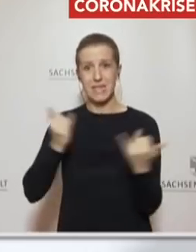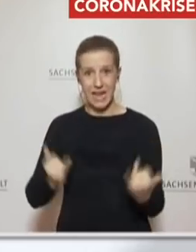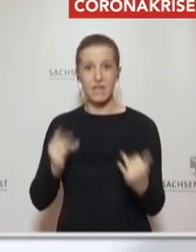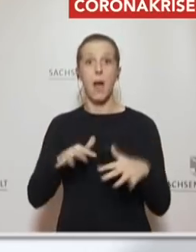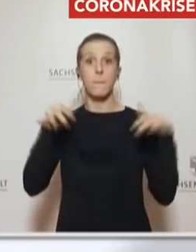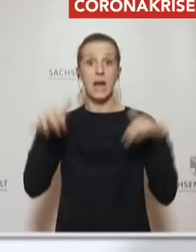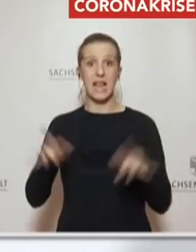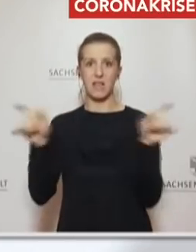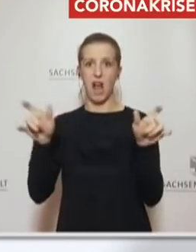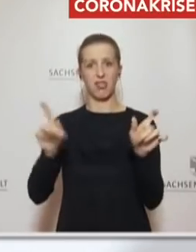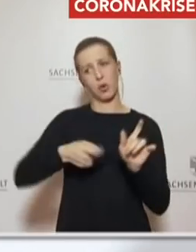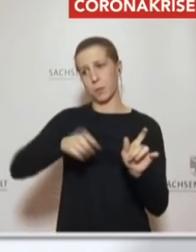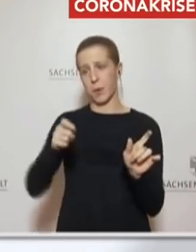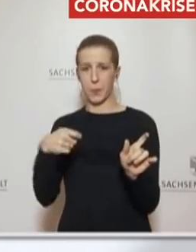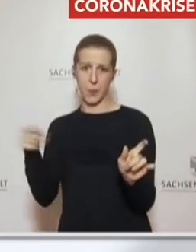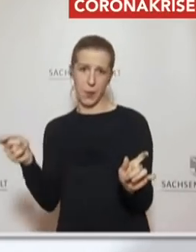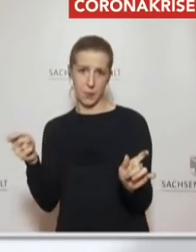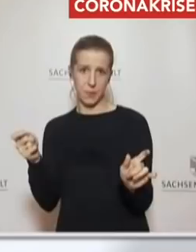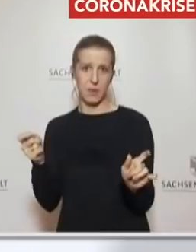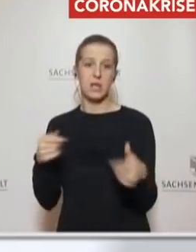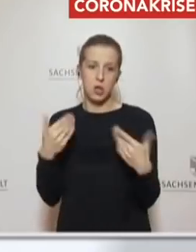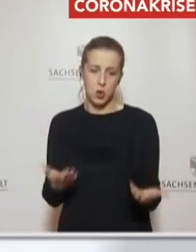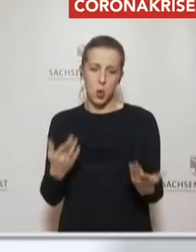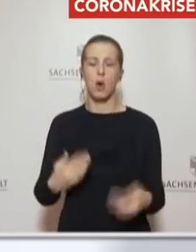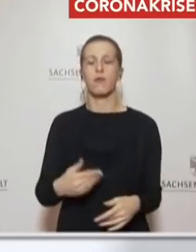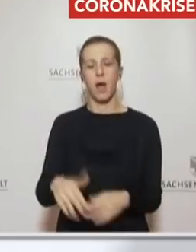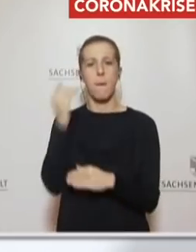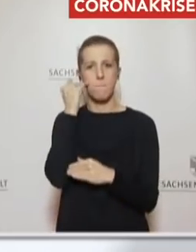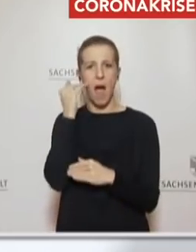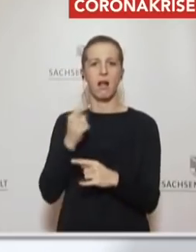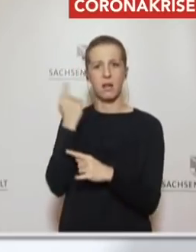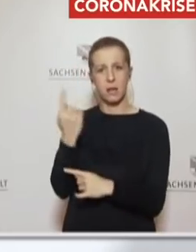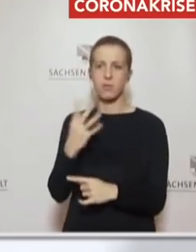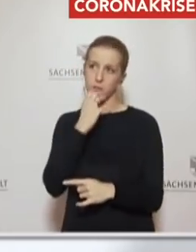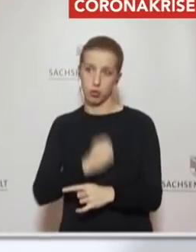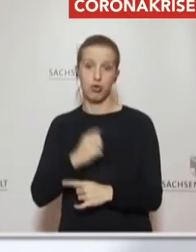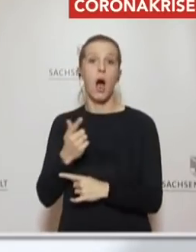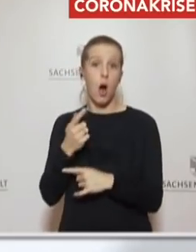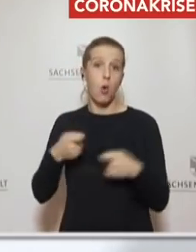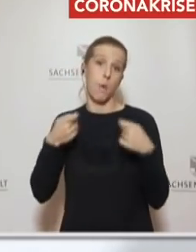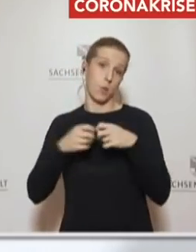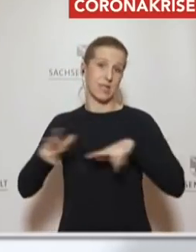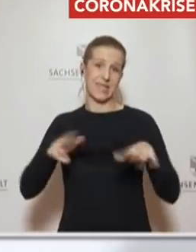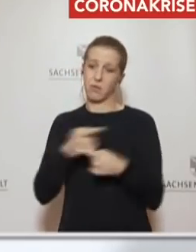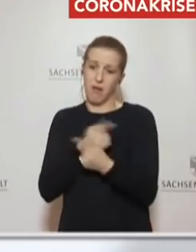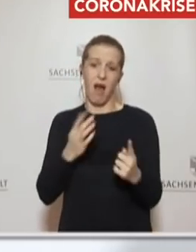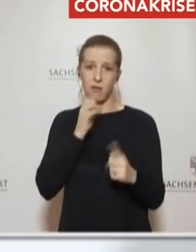zu verzichten. Das ist der Wunsch der Bundeskanzlerin und der Bundesregierung. Ich habe auch und